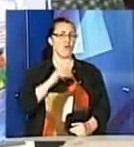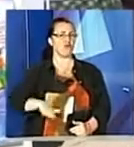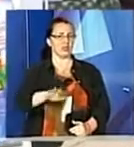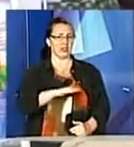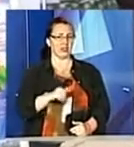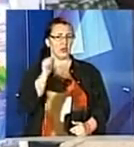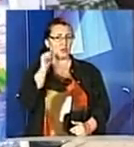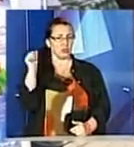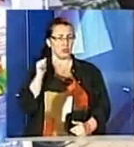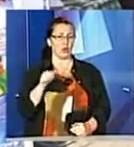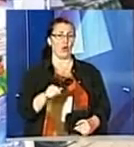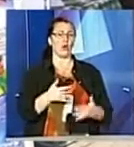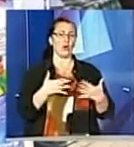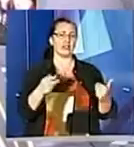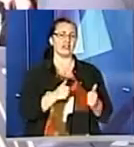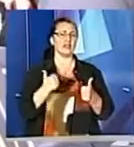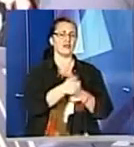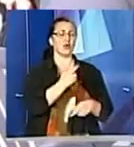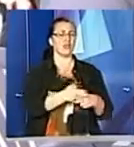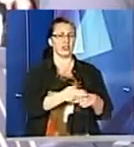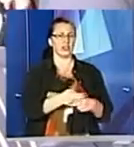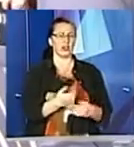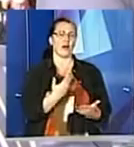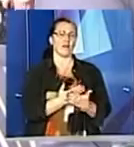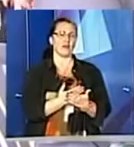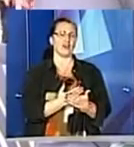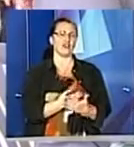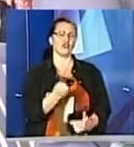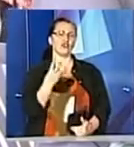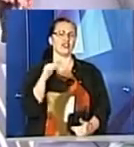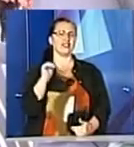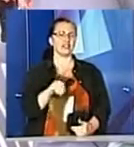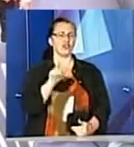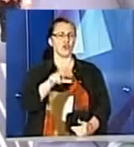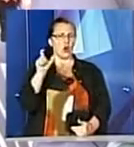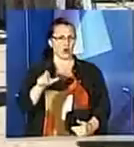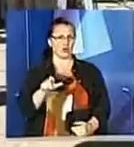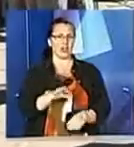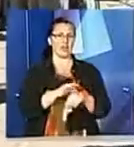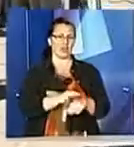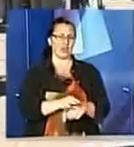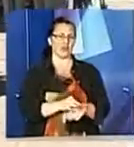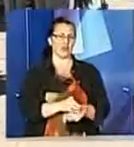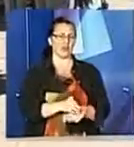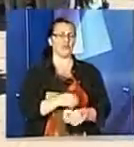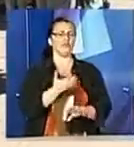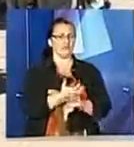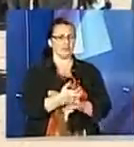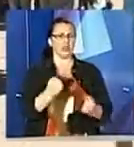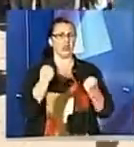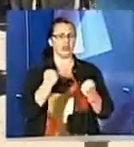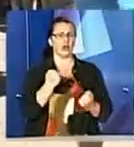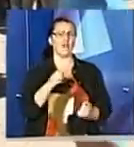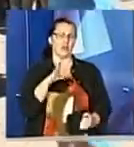межах профілактичної акції обстежили 14 тисяч осіб. Патології виявили більше, ніж у 2 тисяч львів'ян. Олена Данило, Андрій